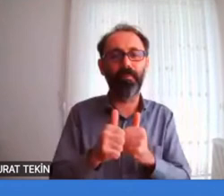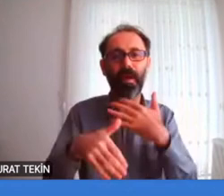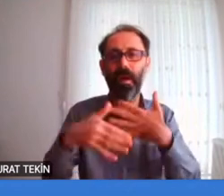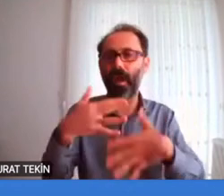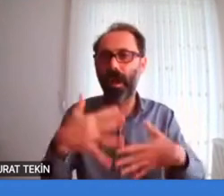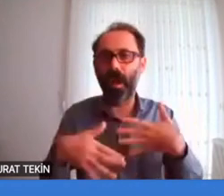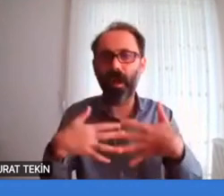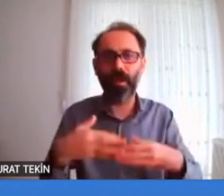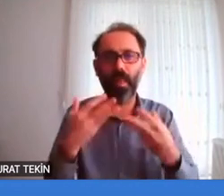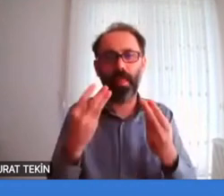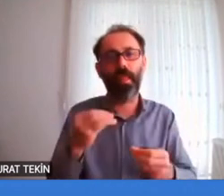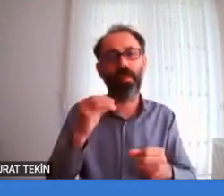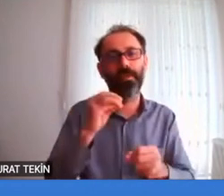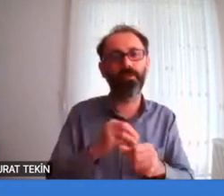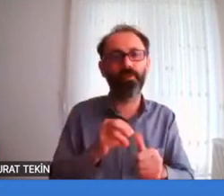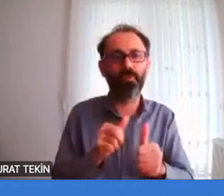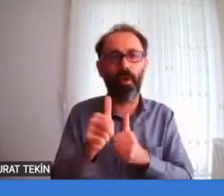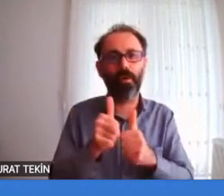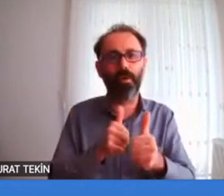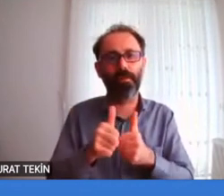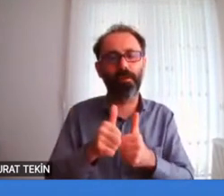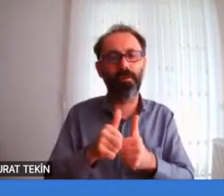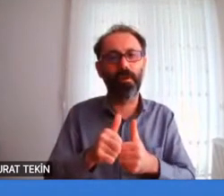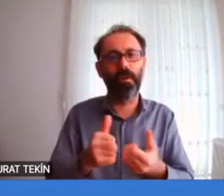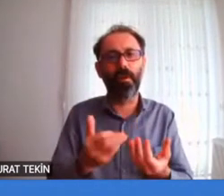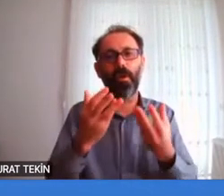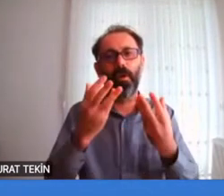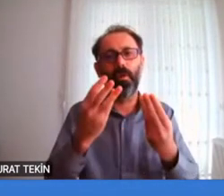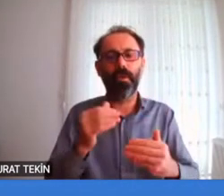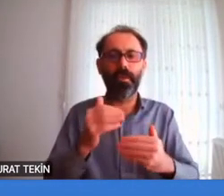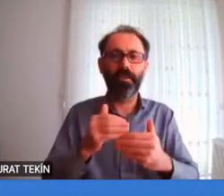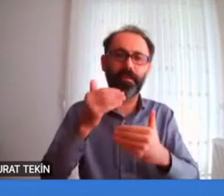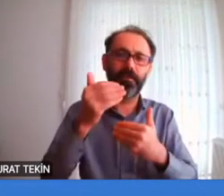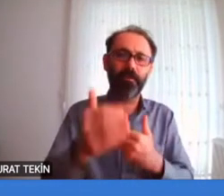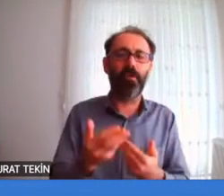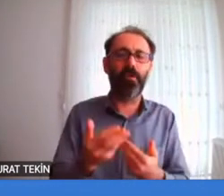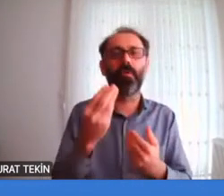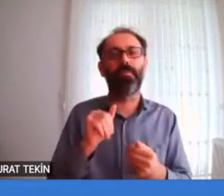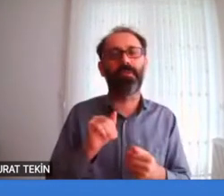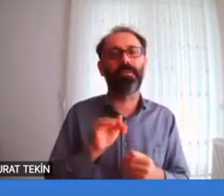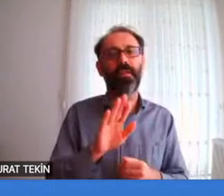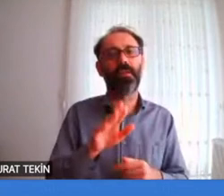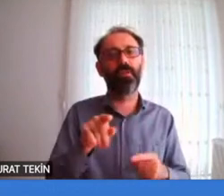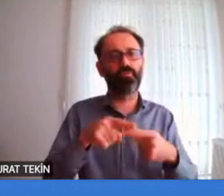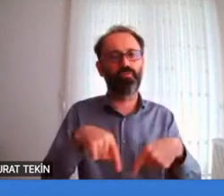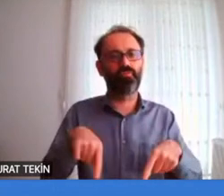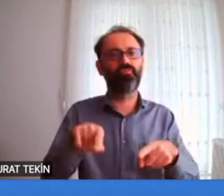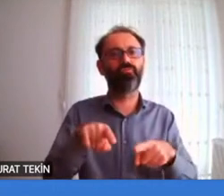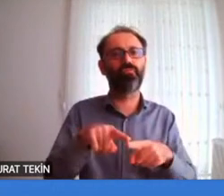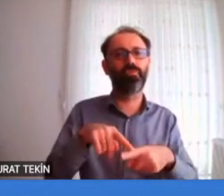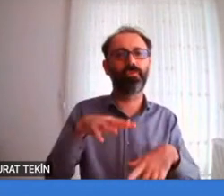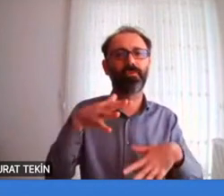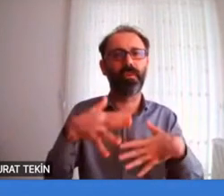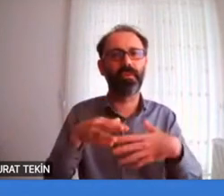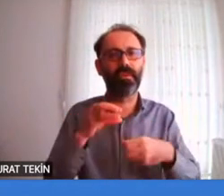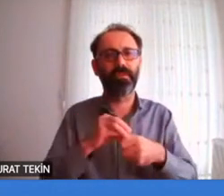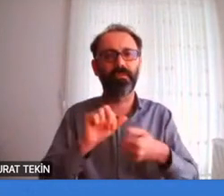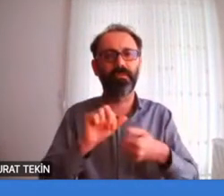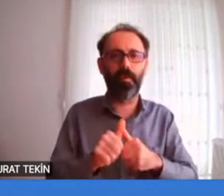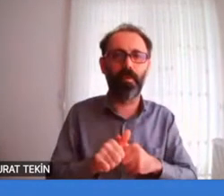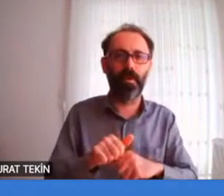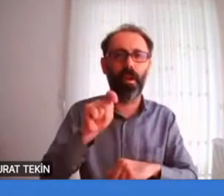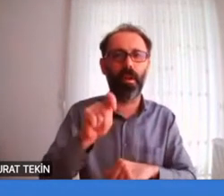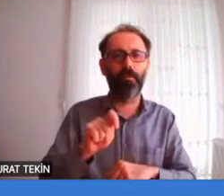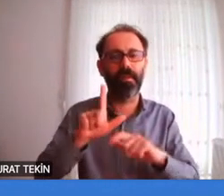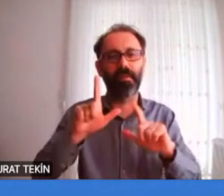otomatik olarak dışarıda bırakılan, otomatik olarak yani onundan bir şey beklenmeyen, işte bir köşeye çekilmesi, evden